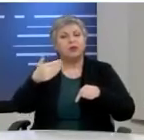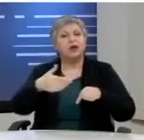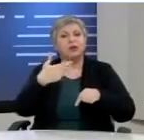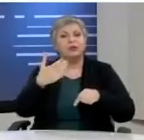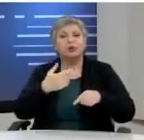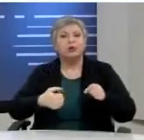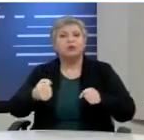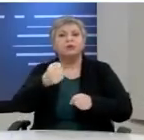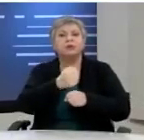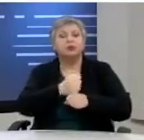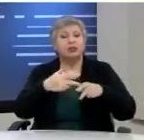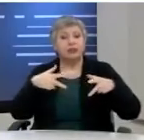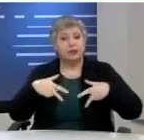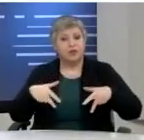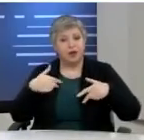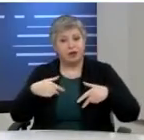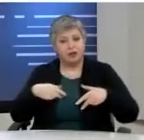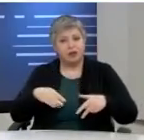κυβερνήσεις, κυβέρνηση Καραμαλή,